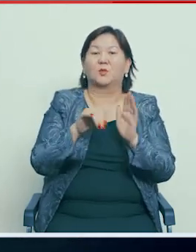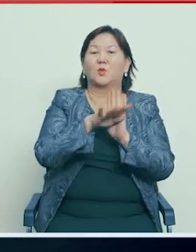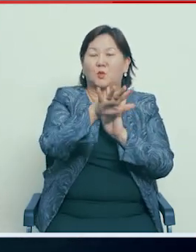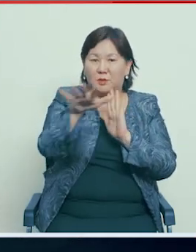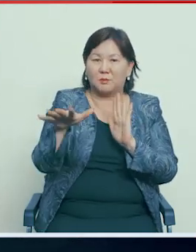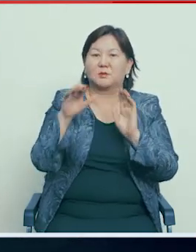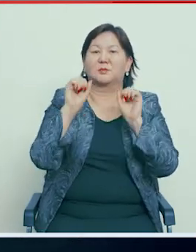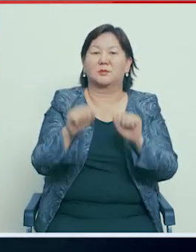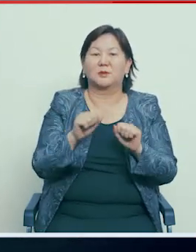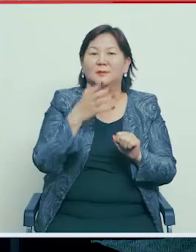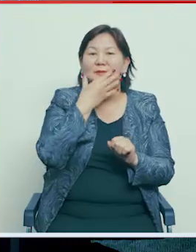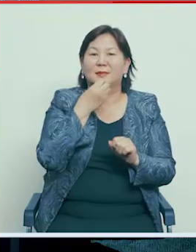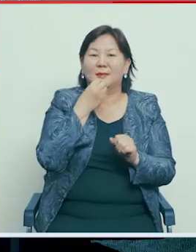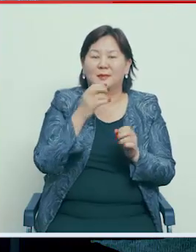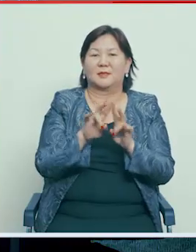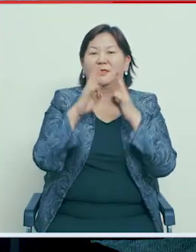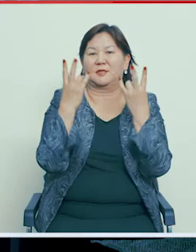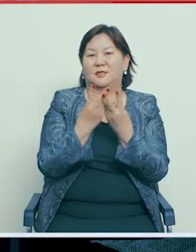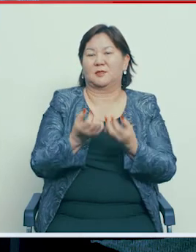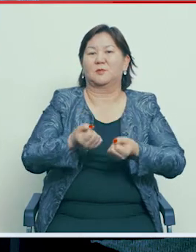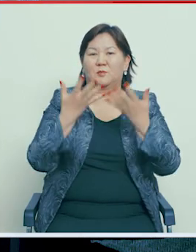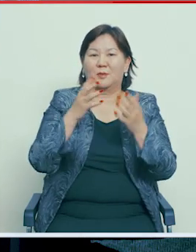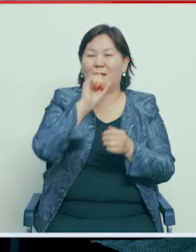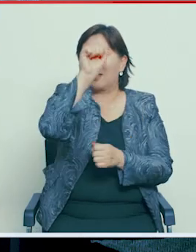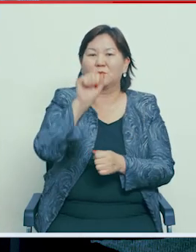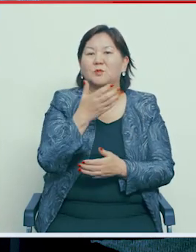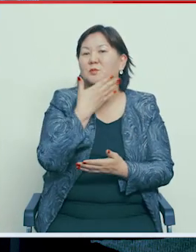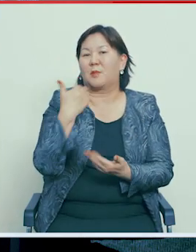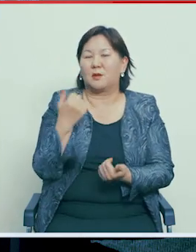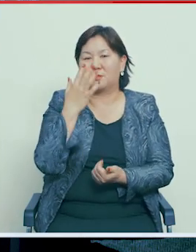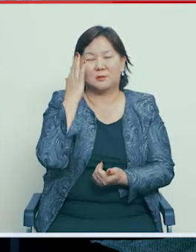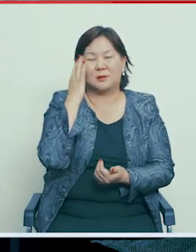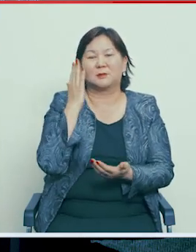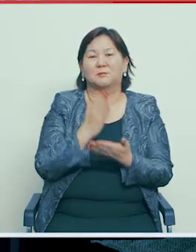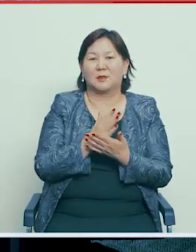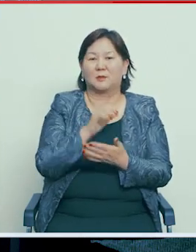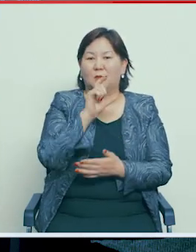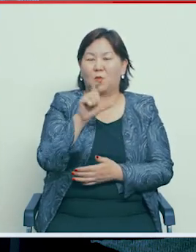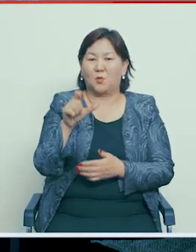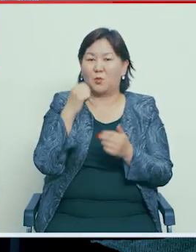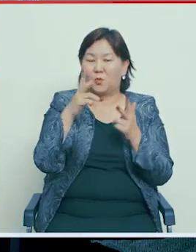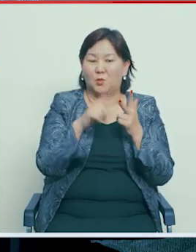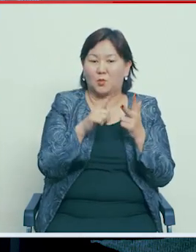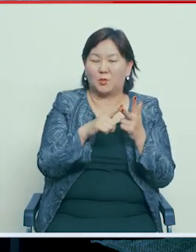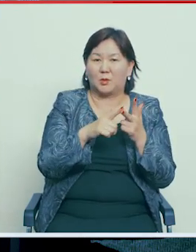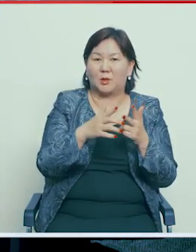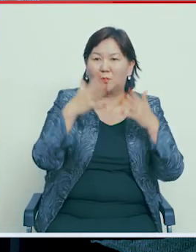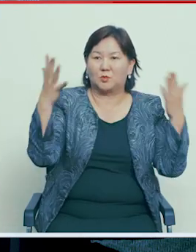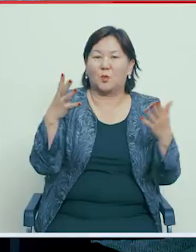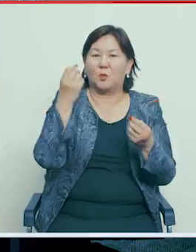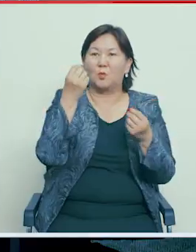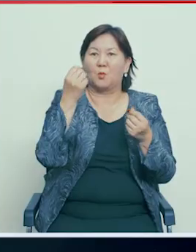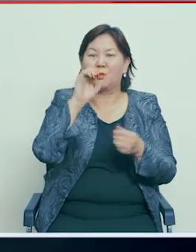хүртээмжтэй болгоход энэ сайхан нийгмийг бий болгоход ердөөсөө асуудал байхгүй юм шиг санагдаад байдаг байхгүй. Тэгээ хүмүүс 3 дугаарт нь айгүй та мөнгөний асуудал яриад